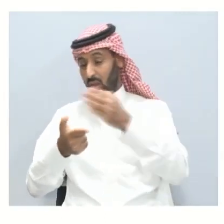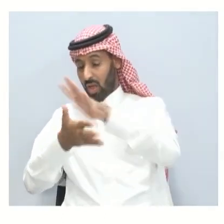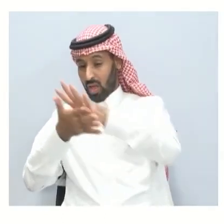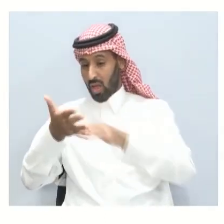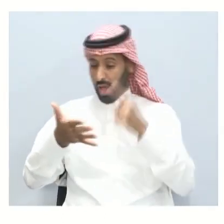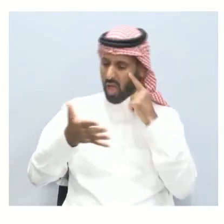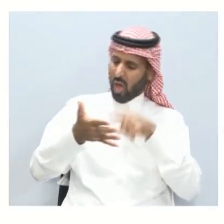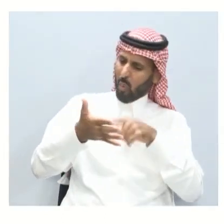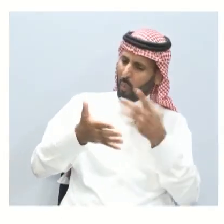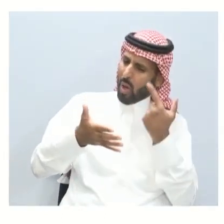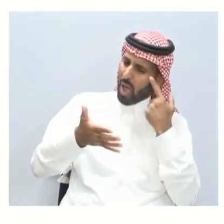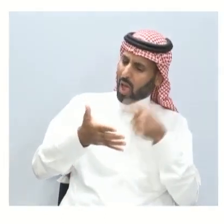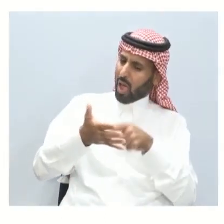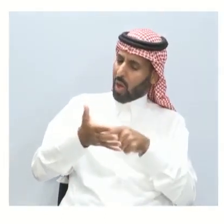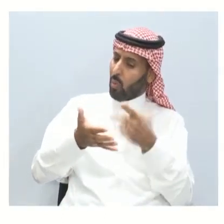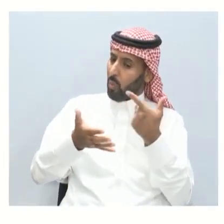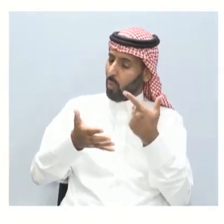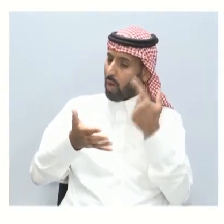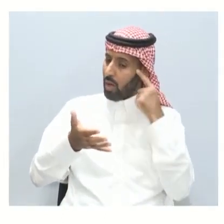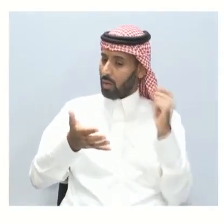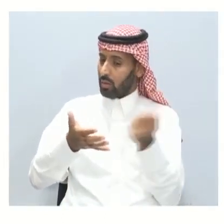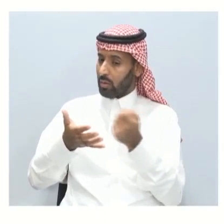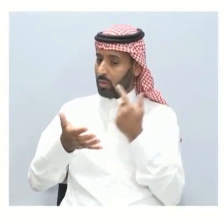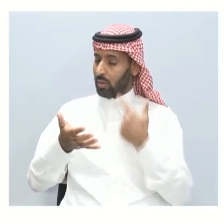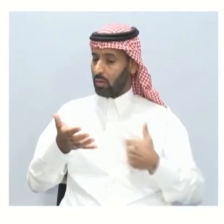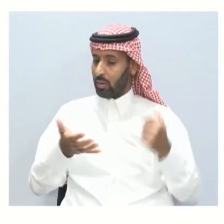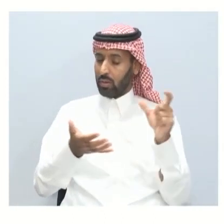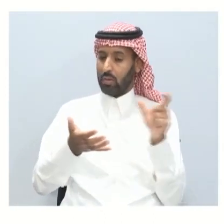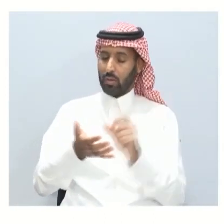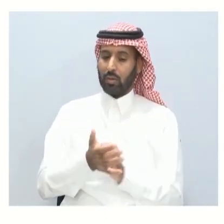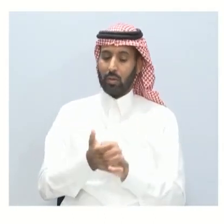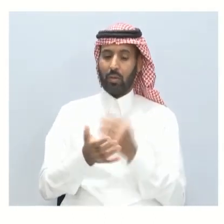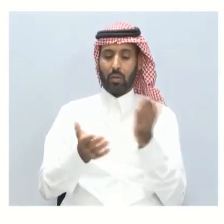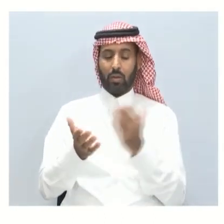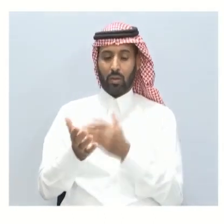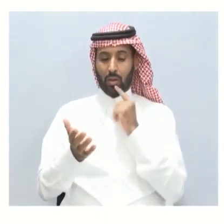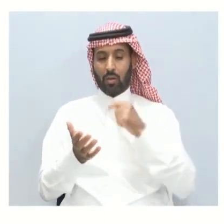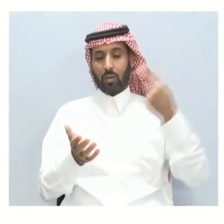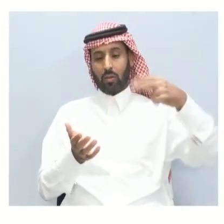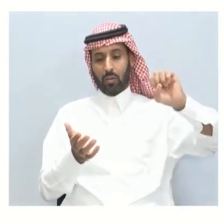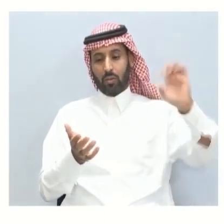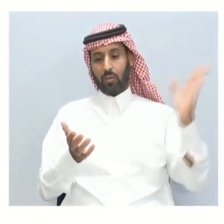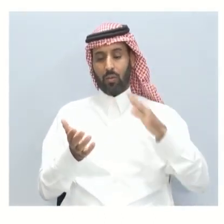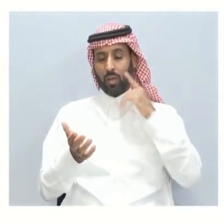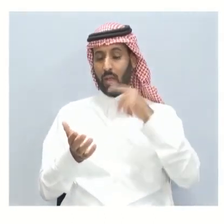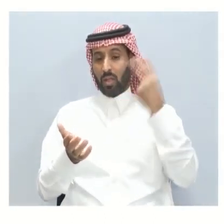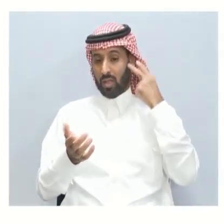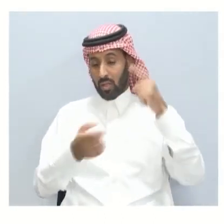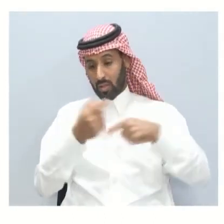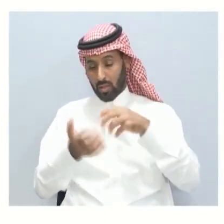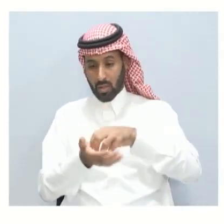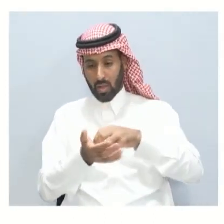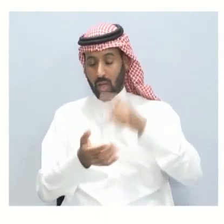الدوري واكتشف ما هو هذا العنصر واكتبه بجانبه هنا ايضا الهيليوم يقع في المجموعه الثانيه